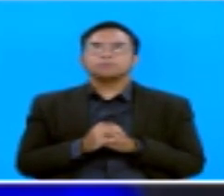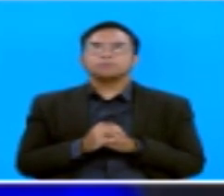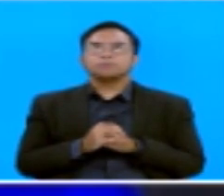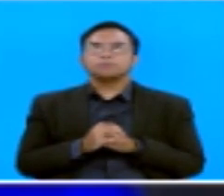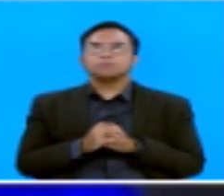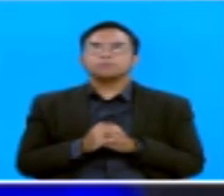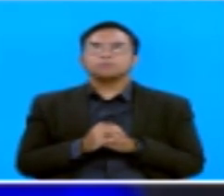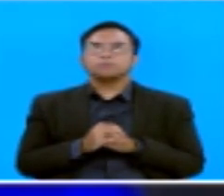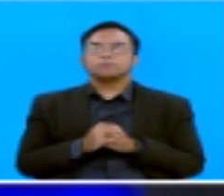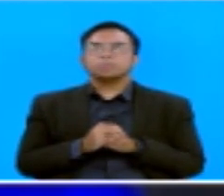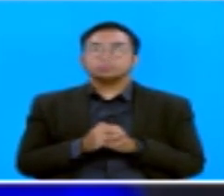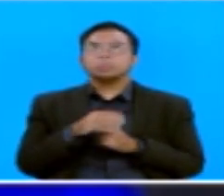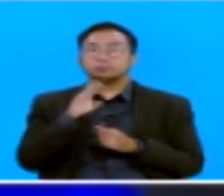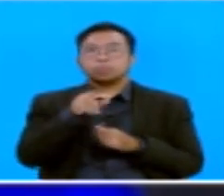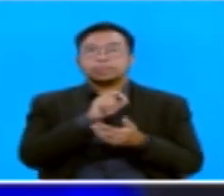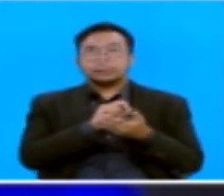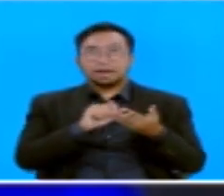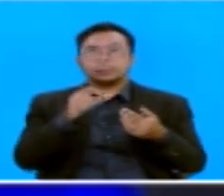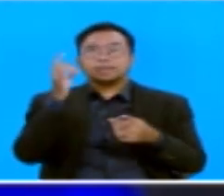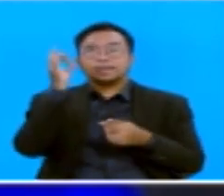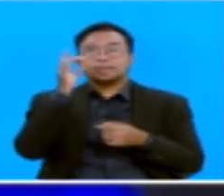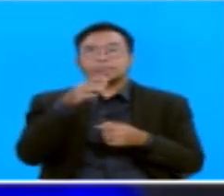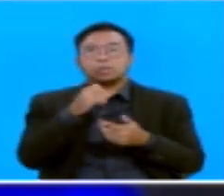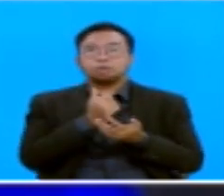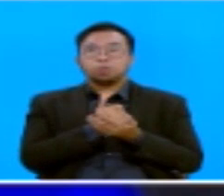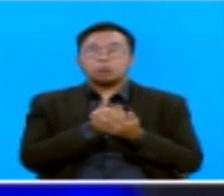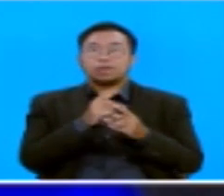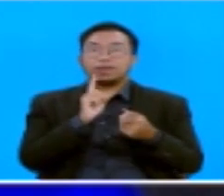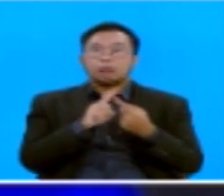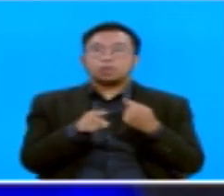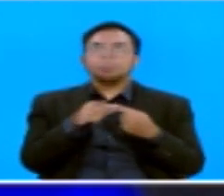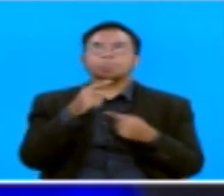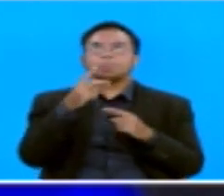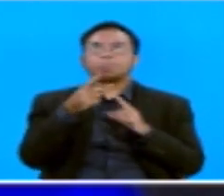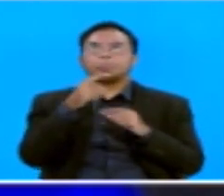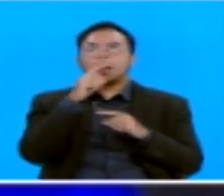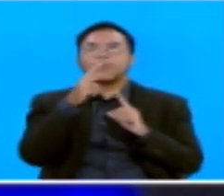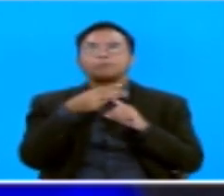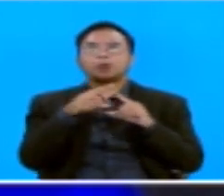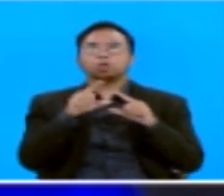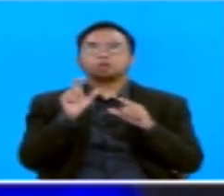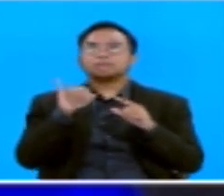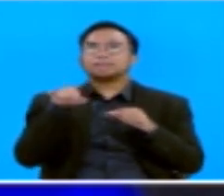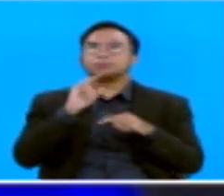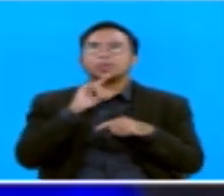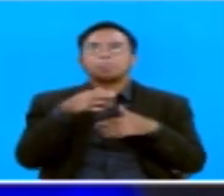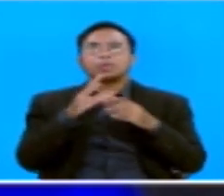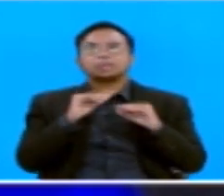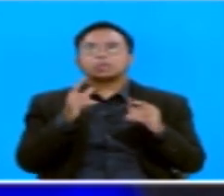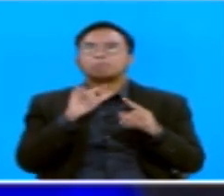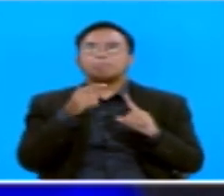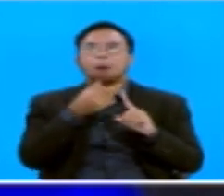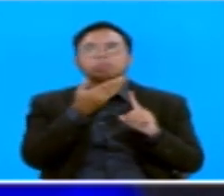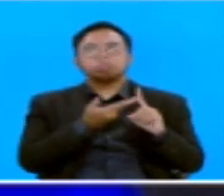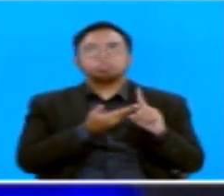sebagai Sekretaris Desa tentu mengenal sosok Pak Ahmad Fauzi. Bisa Anda ceritakan seperti apa keseharian, kemudian seperti apa sih sosok Bapak Ahmad Fauzi